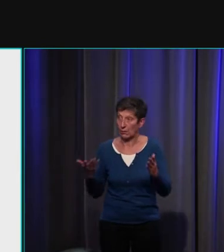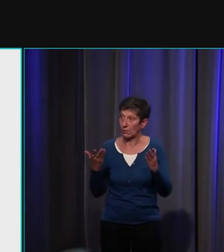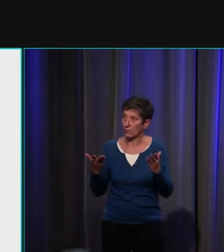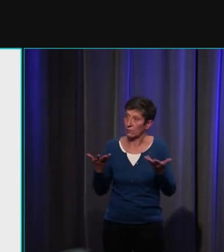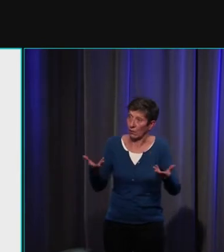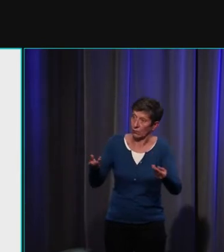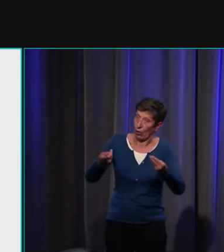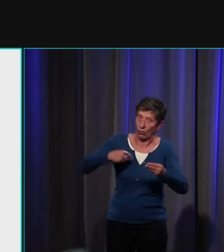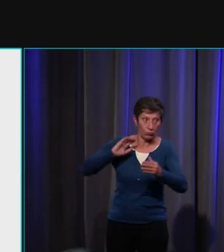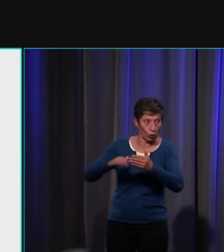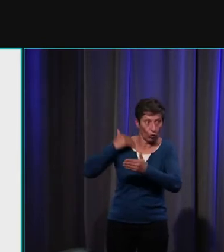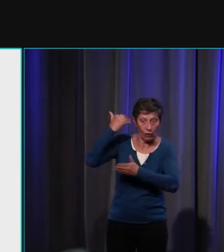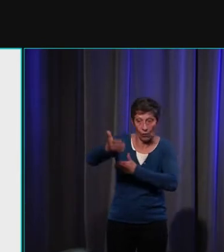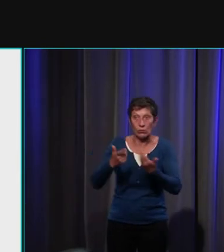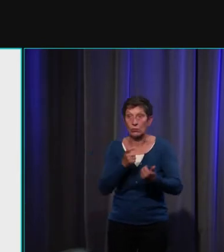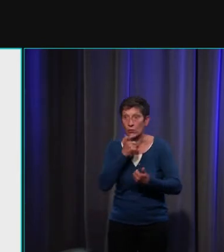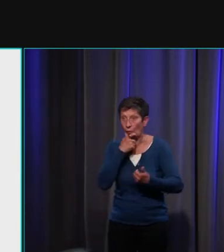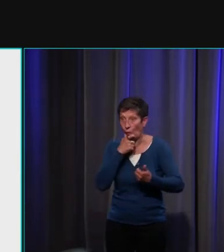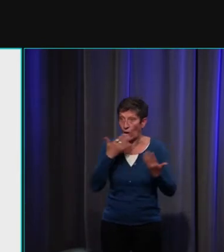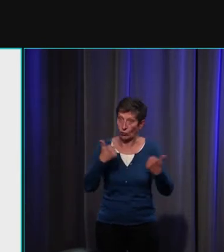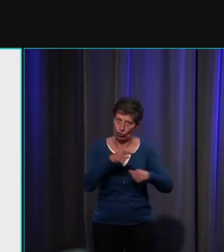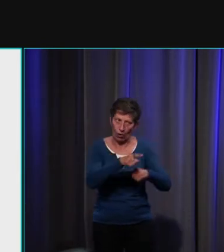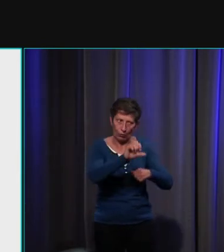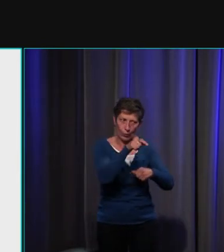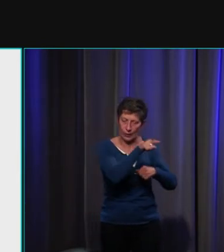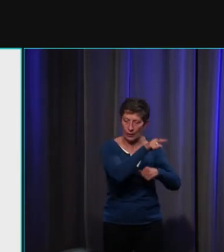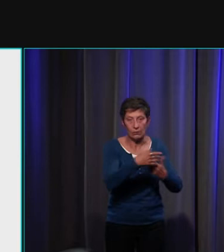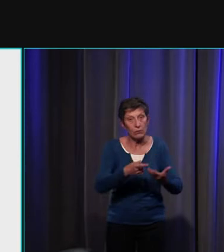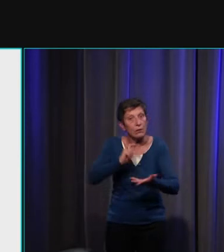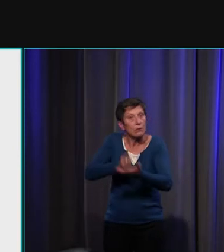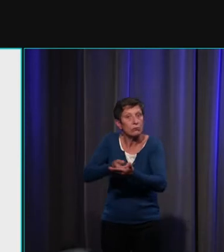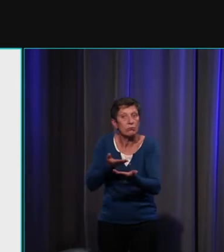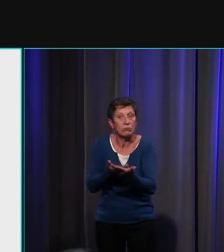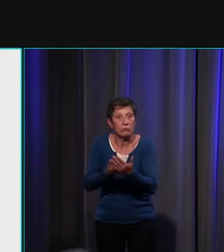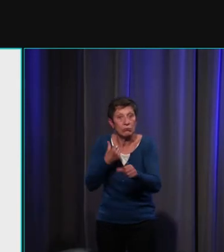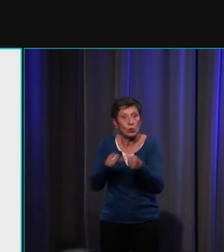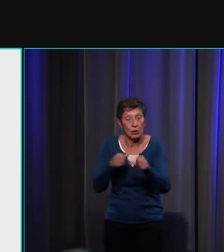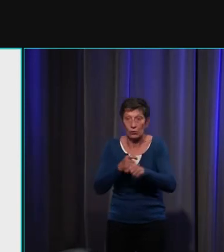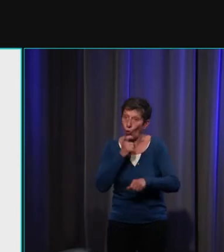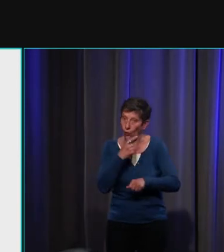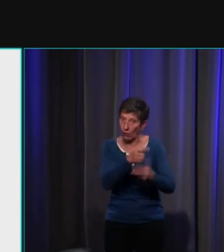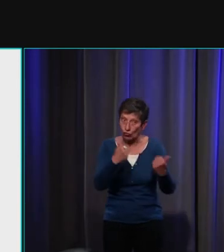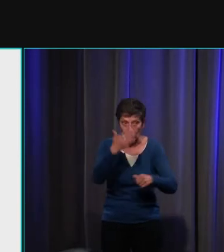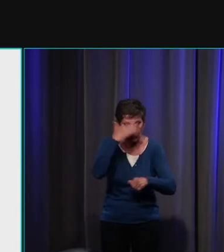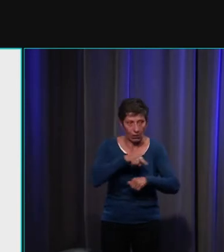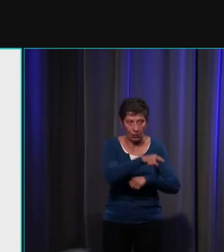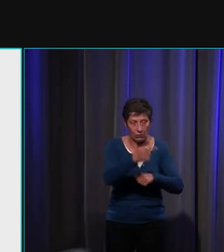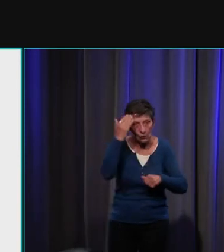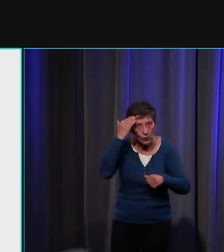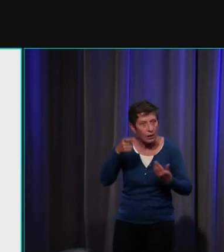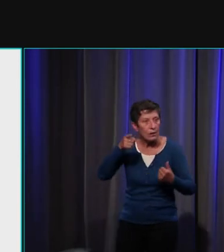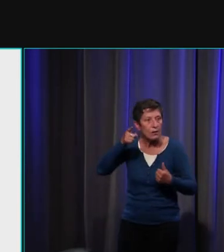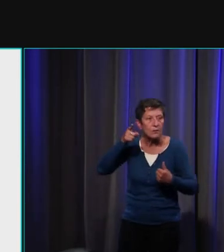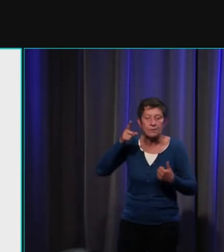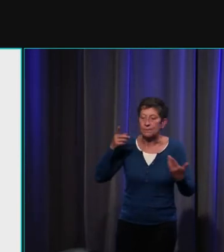colossale c'est les anglais qui nous avait appris avant parce que la fiscalité de type moderne les anglais savaient faire pourquoi pas ce qu'ils avaient eu des vikings à dos